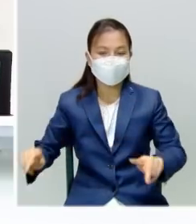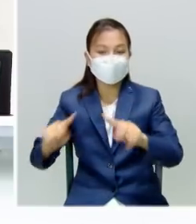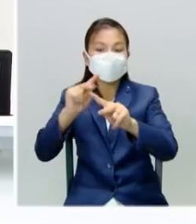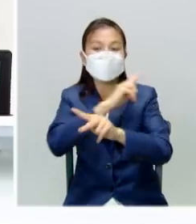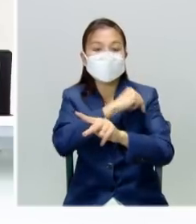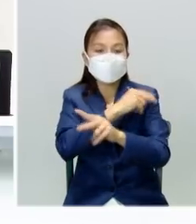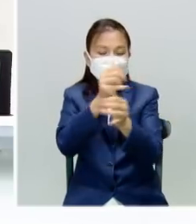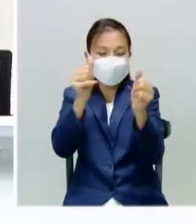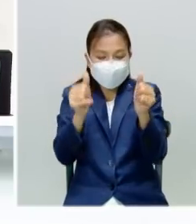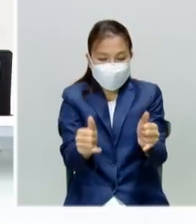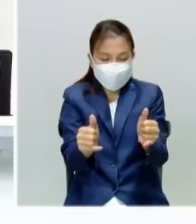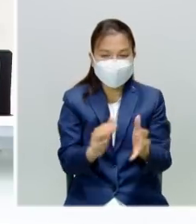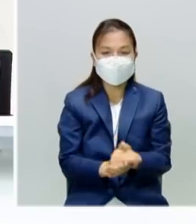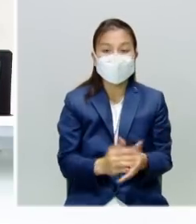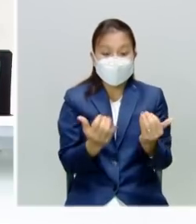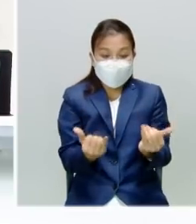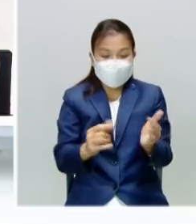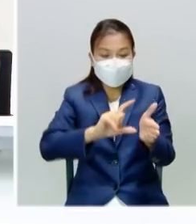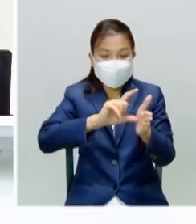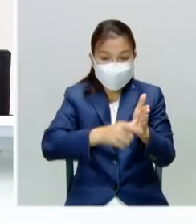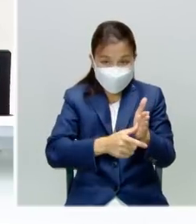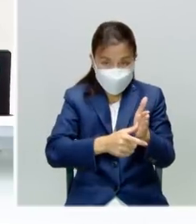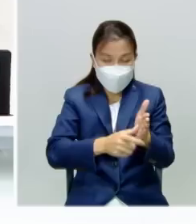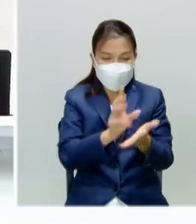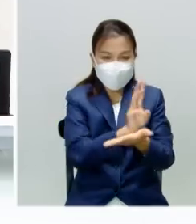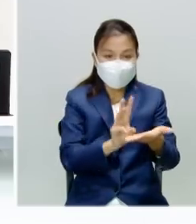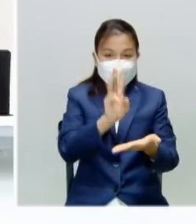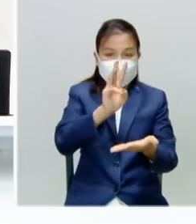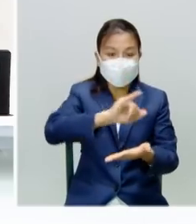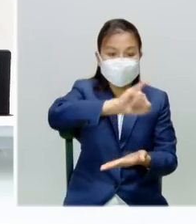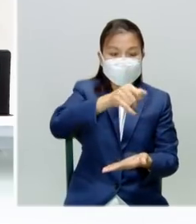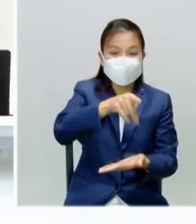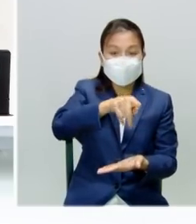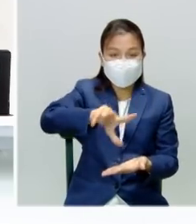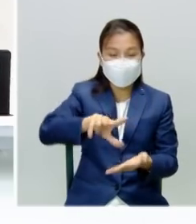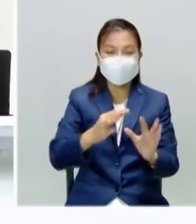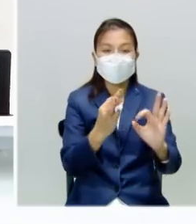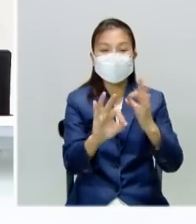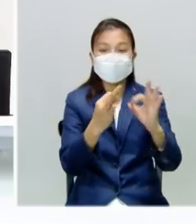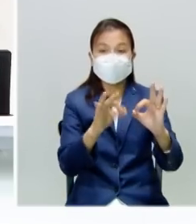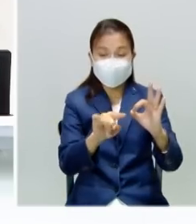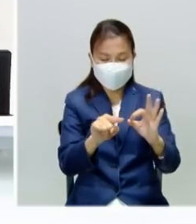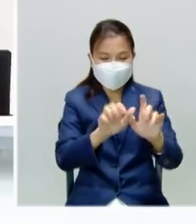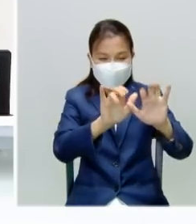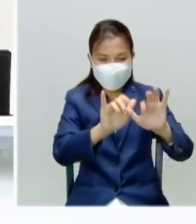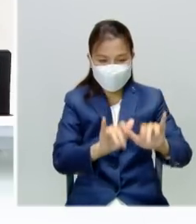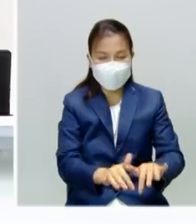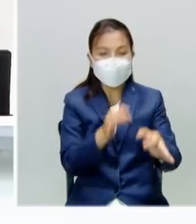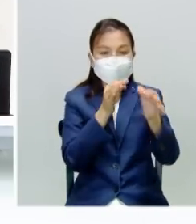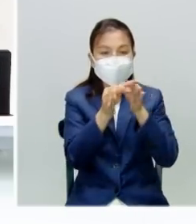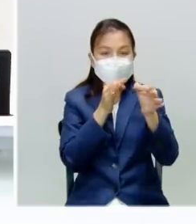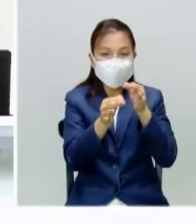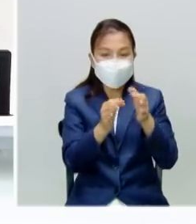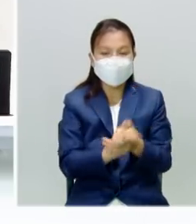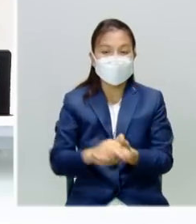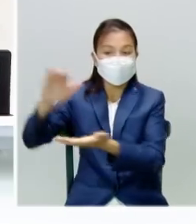วันนี้เนี่ยทางฝั่งของท่านเลขาธิการราชวิทยาลัยจุฬาภรณ์โพสต์ข้อความผ่านทาง Facebook ชี้แจงเพิ่มเติมค่ะย้ำว่า